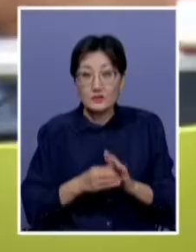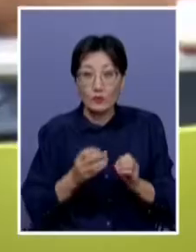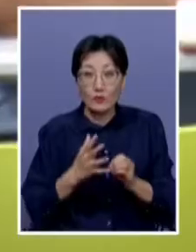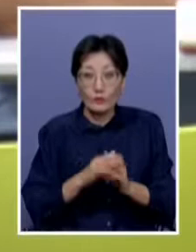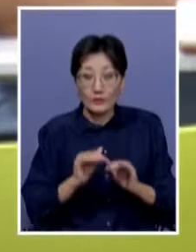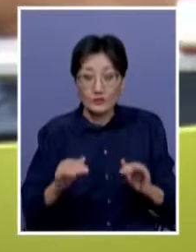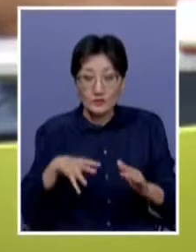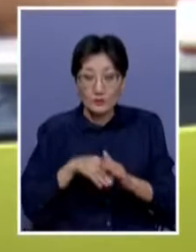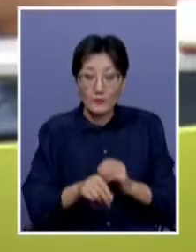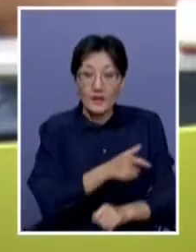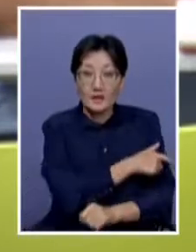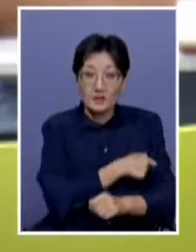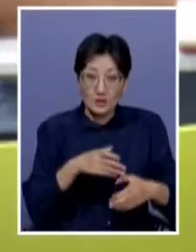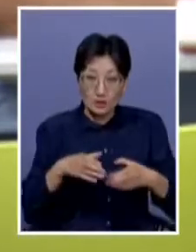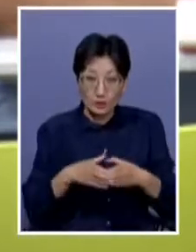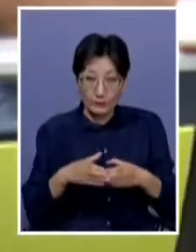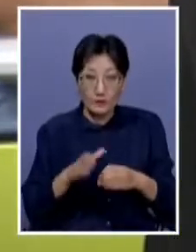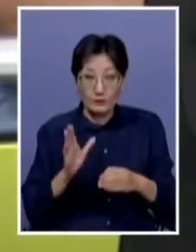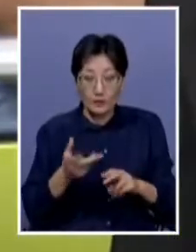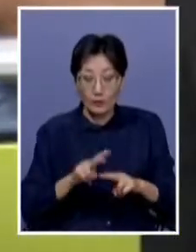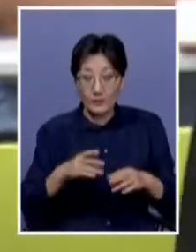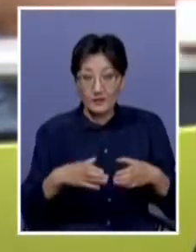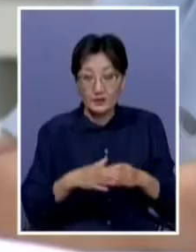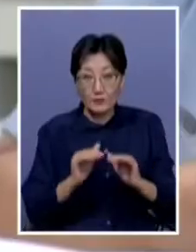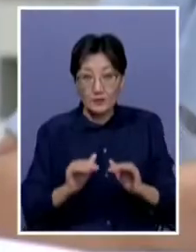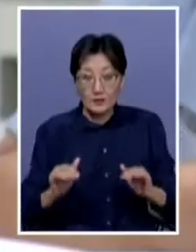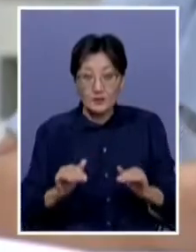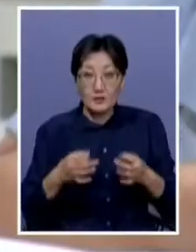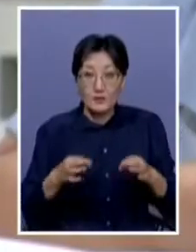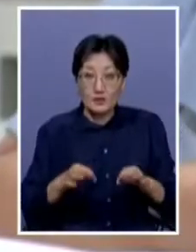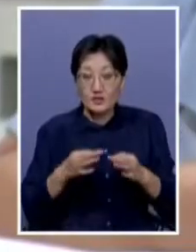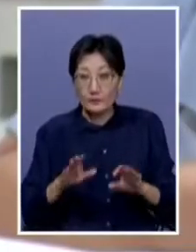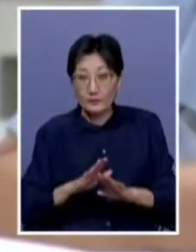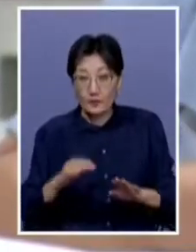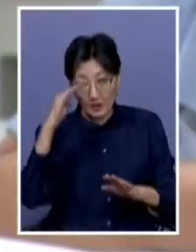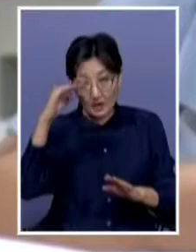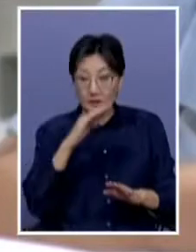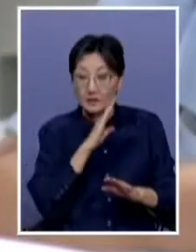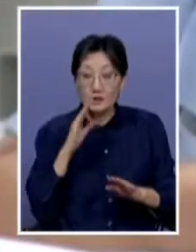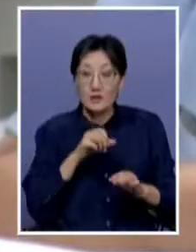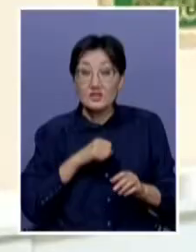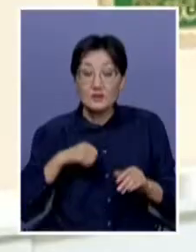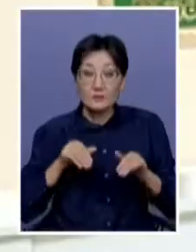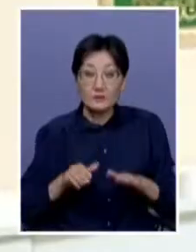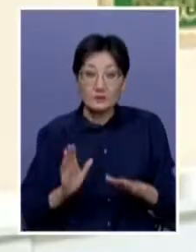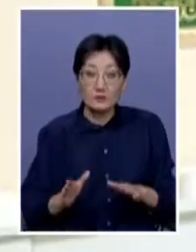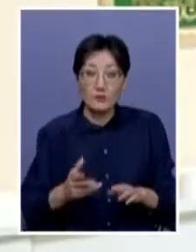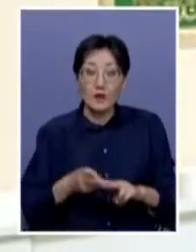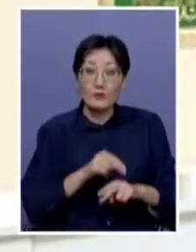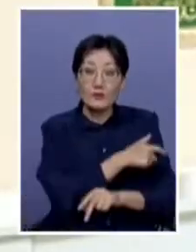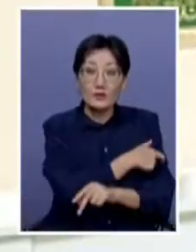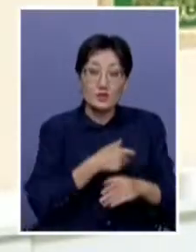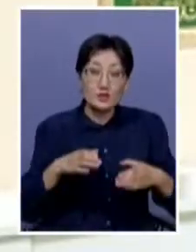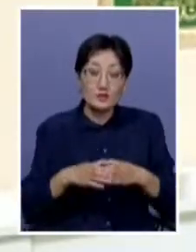оқушыдан құрылатын кезекші топтар қарастырылмақ. Бұл топтарға балаларды жіберу-жібермеуді ата-аналар өздері шешеді. Бұл кезекші топтарда